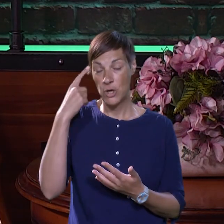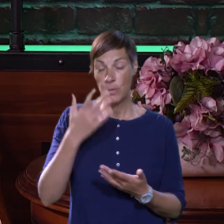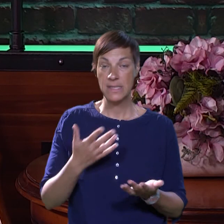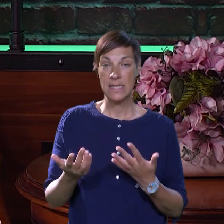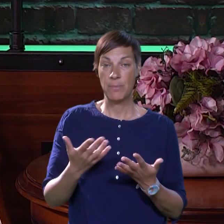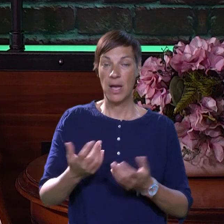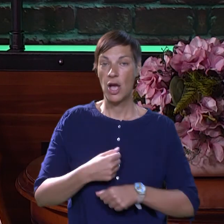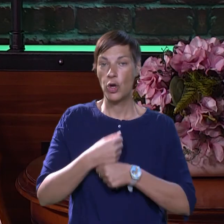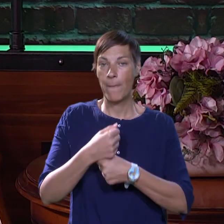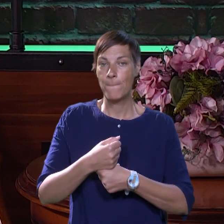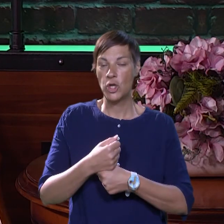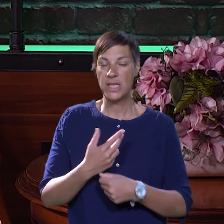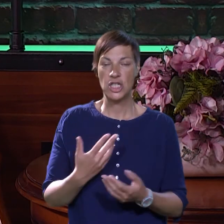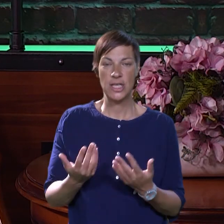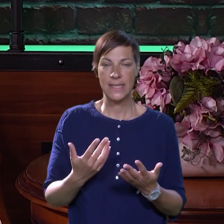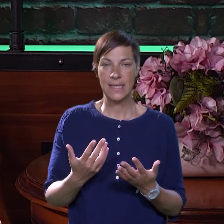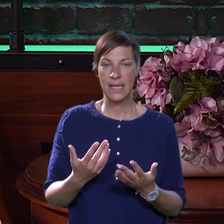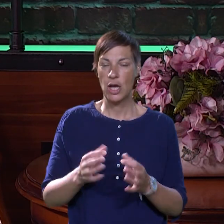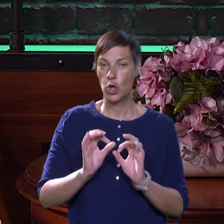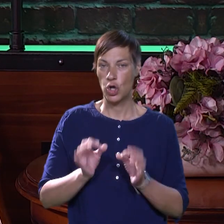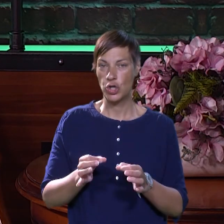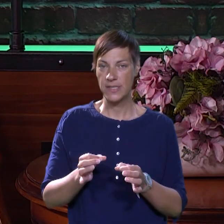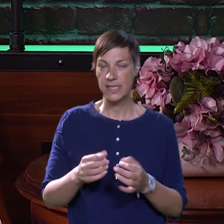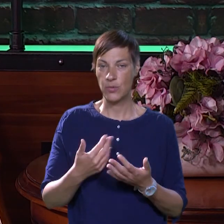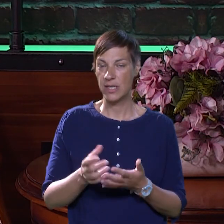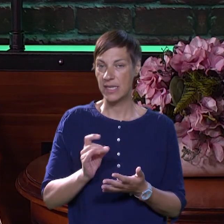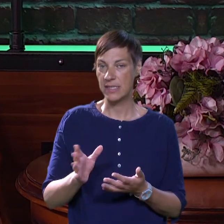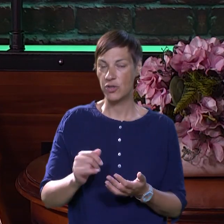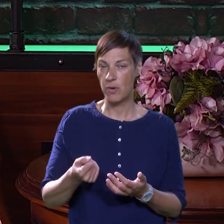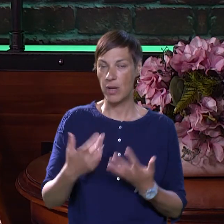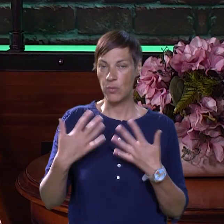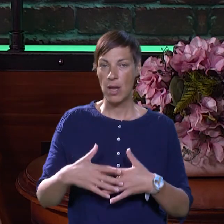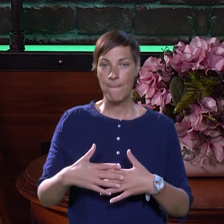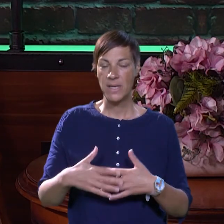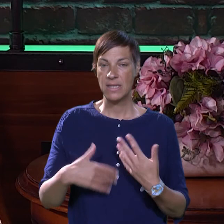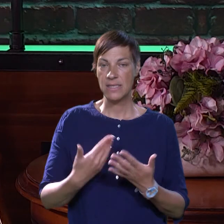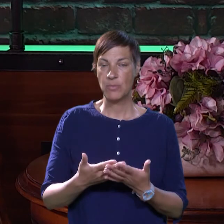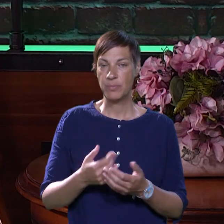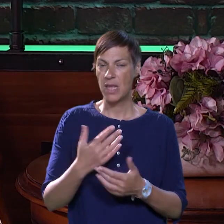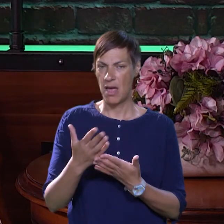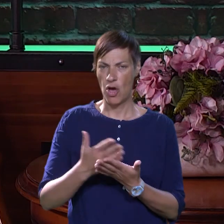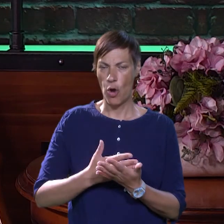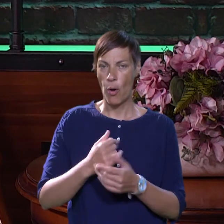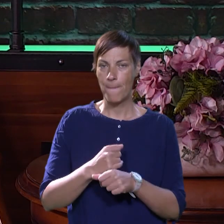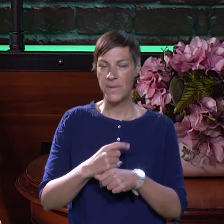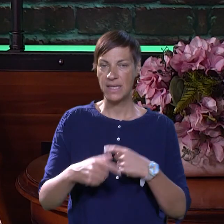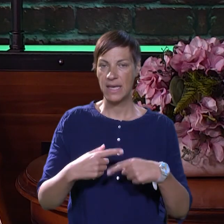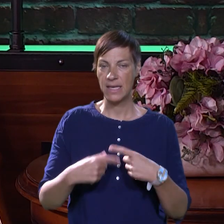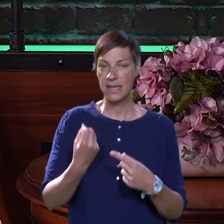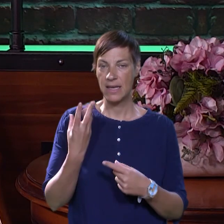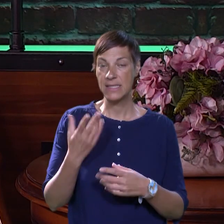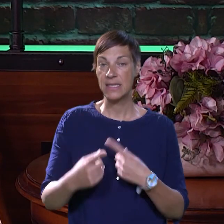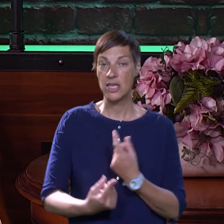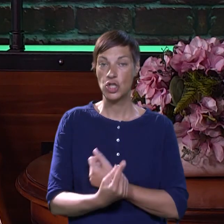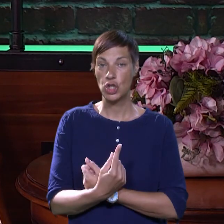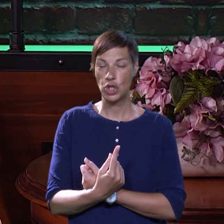promislimo kako ih podržati, kako osigurati da se odmah uključi automatizmom ta obrada hitna kad se